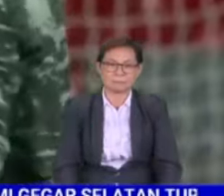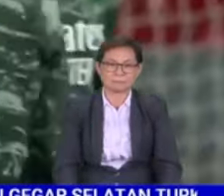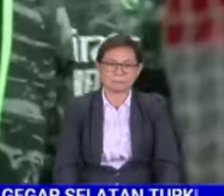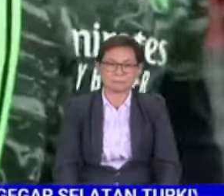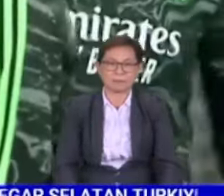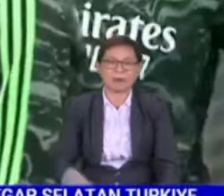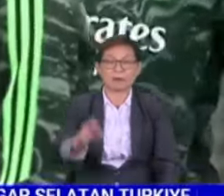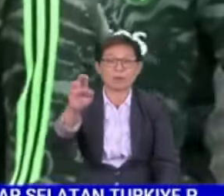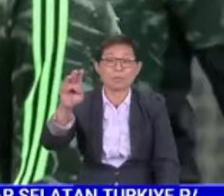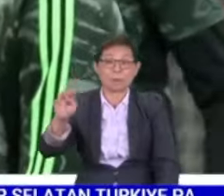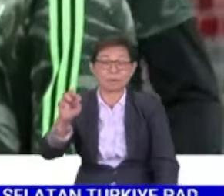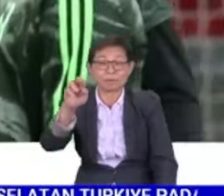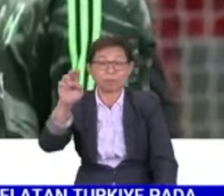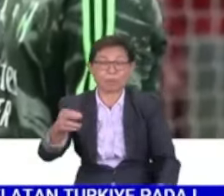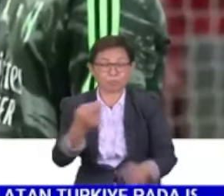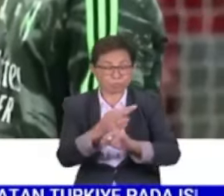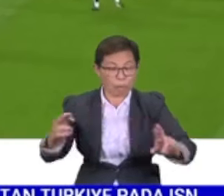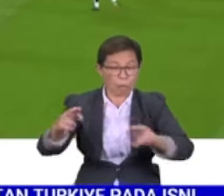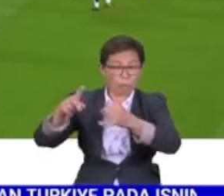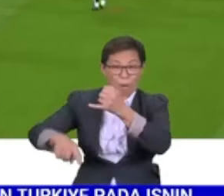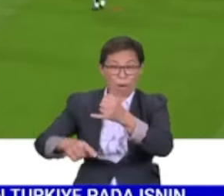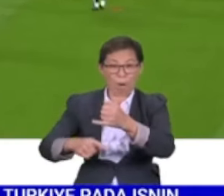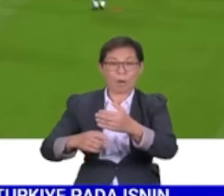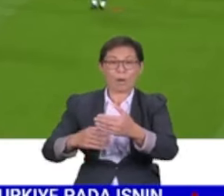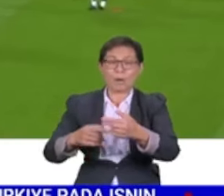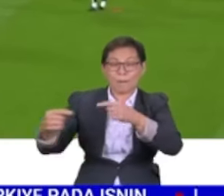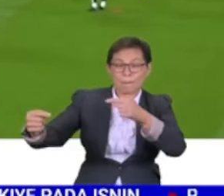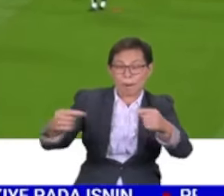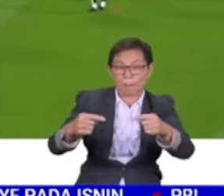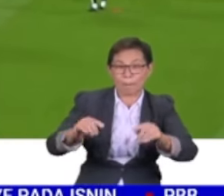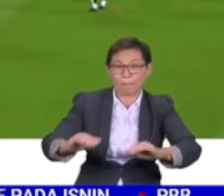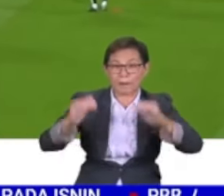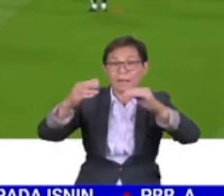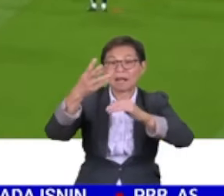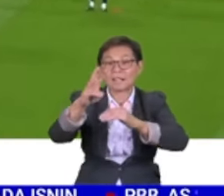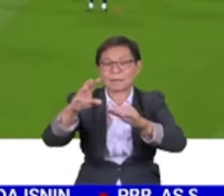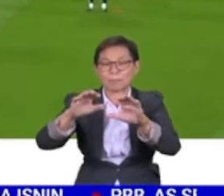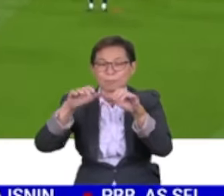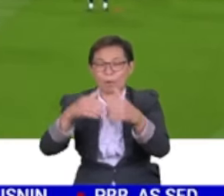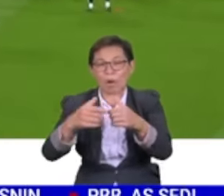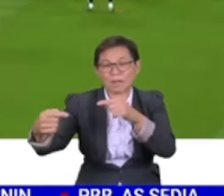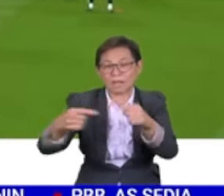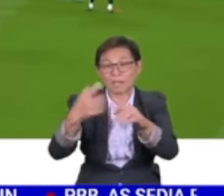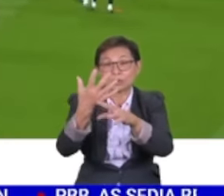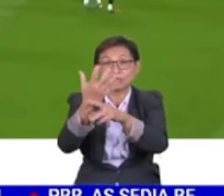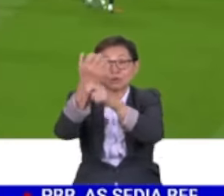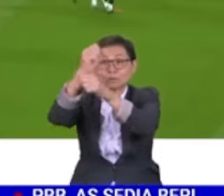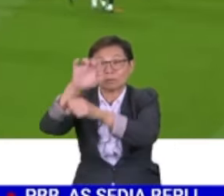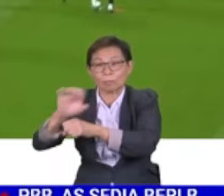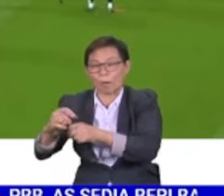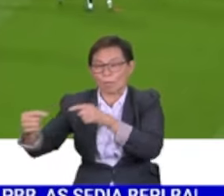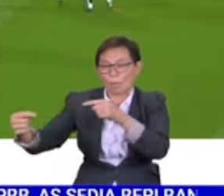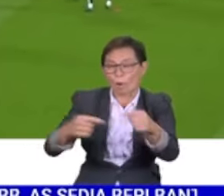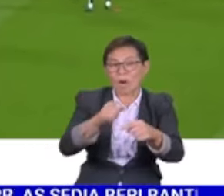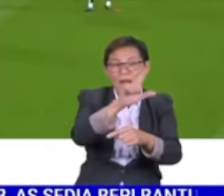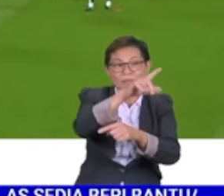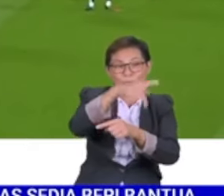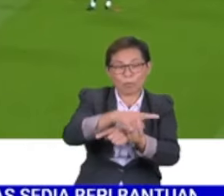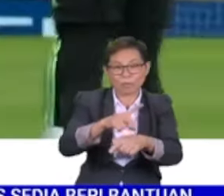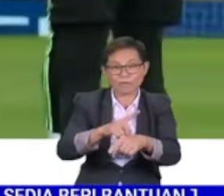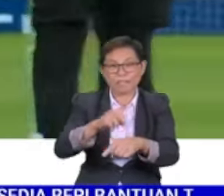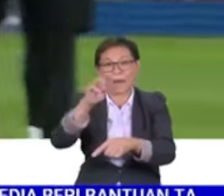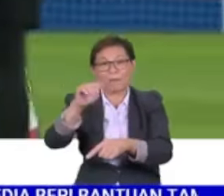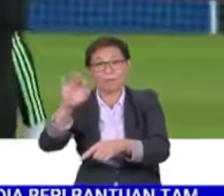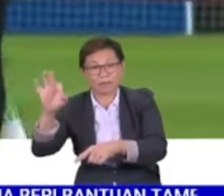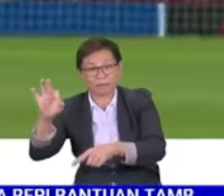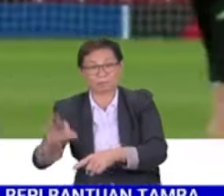Dalam pada itu, Real Madrid juga membuat persiapan terakhir menjelang pertemuan pertama peringkat 16 pasukan Liga Juara-Juara Eropah menentang Liverpool di